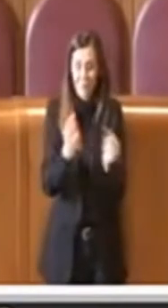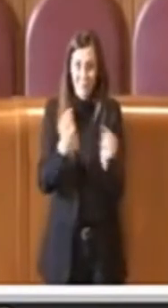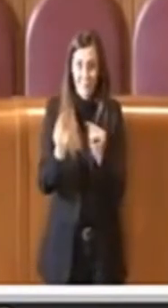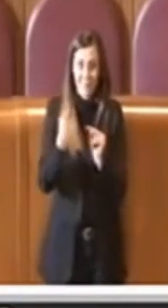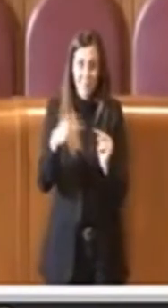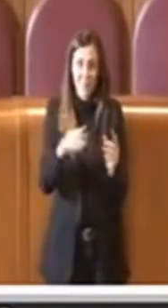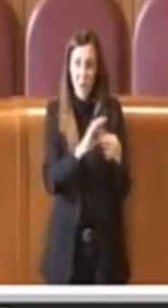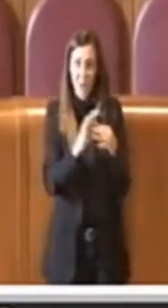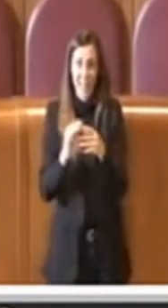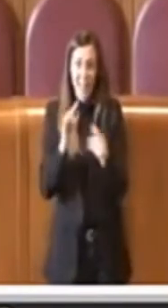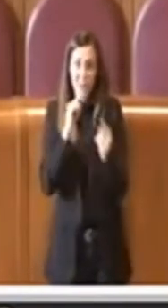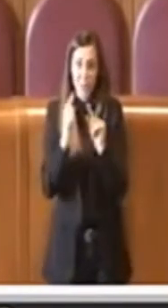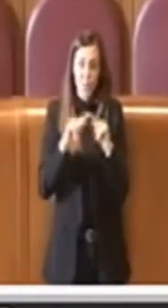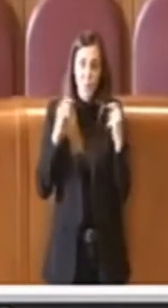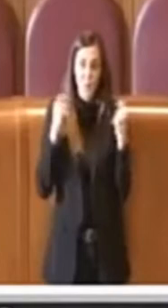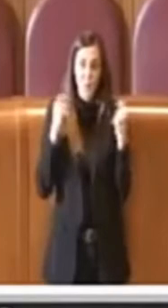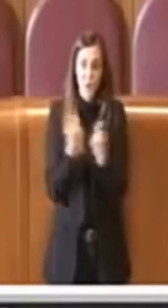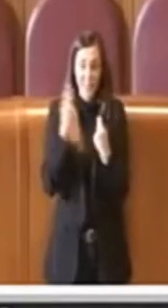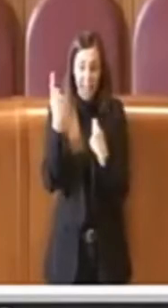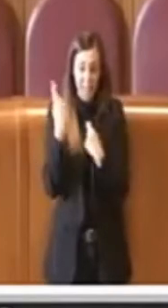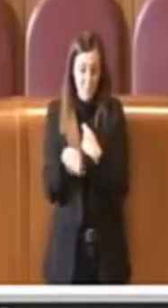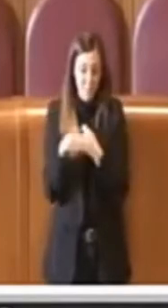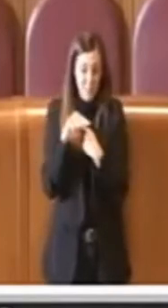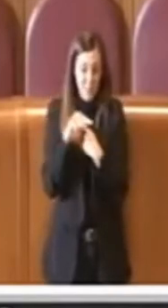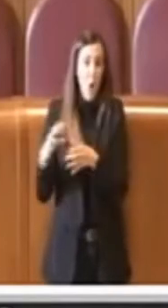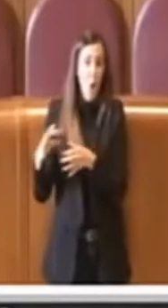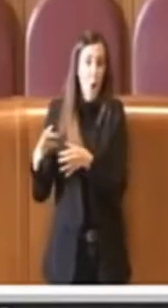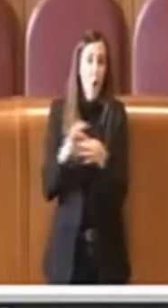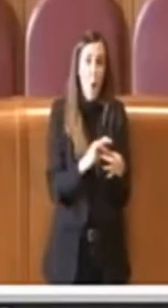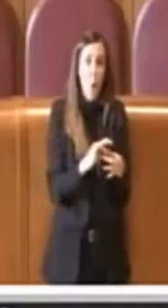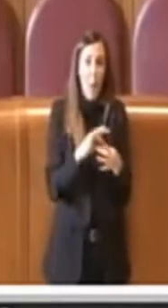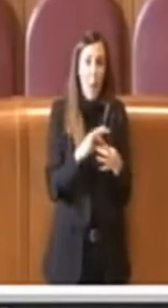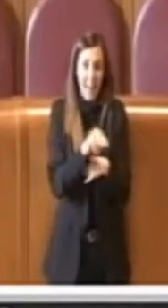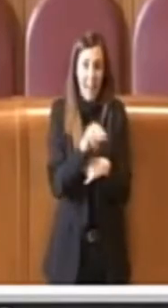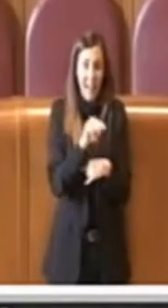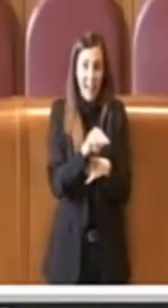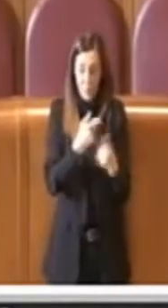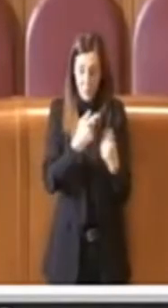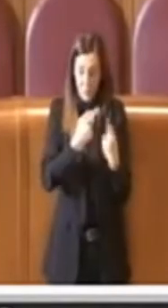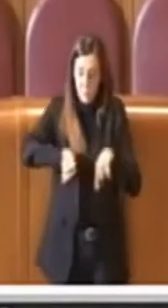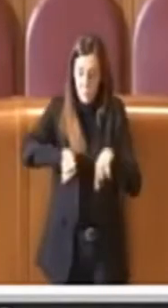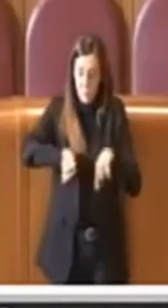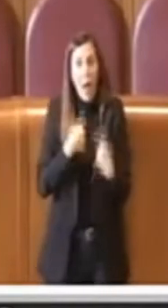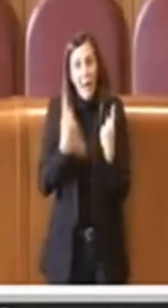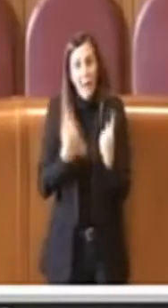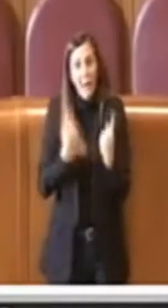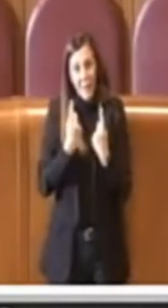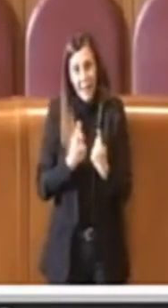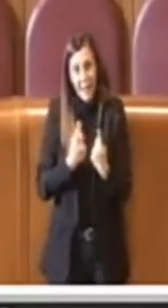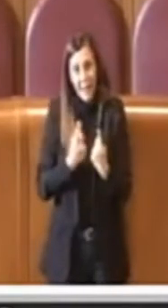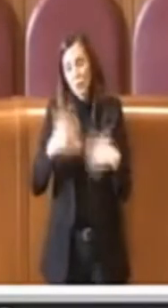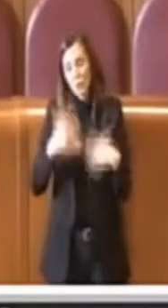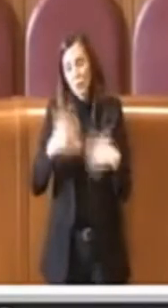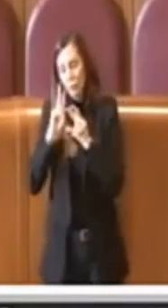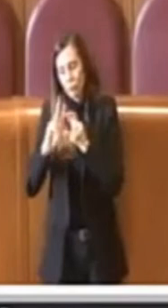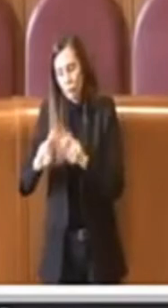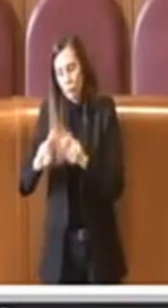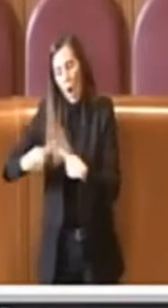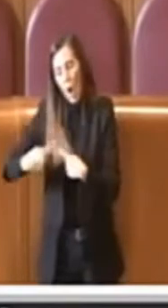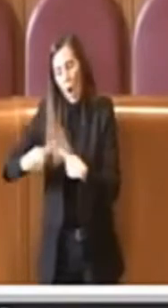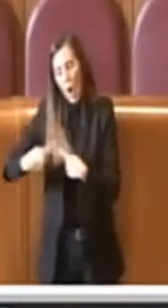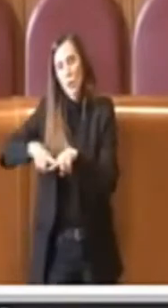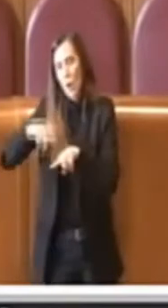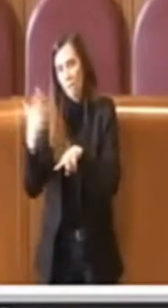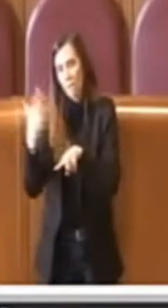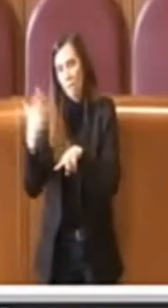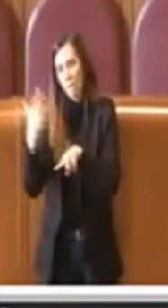questo provvedimento, che ovviamente tutti aspettavamo, l'abbiamo esaminato anche in commissione, che chiaramente sicuramente